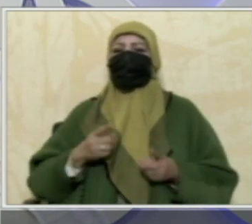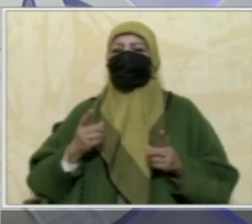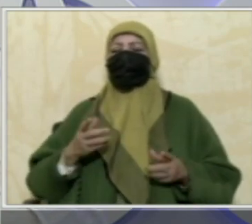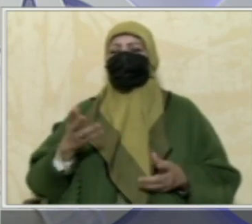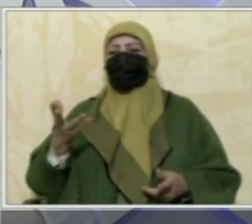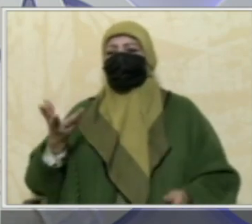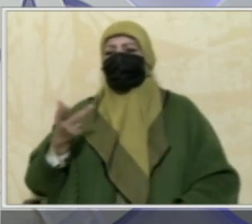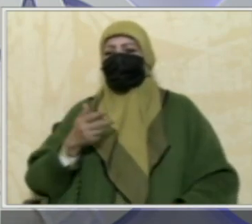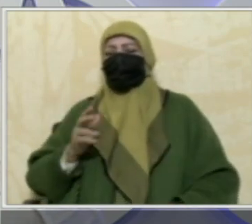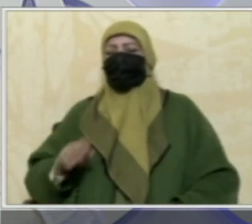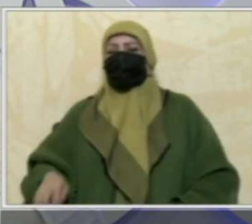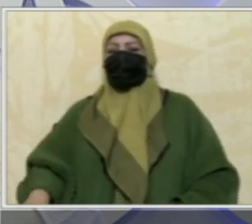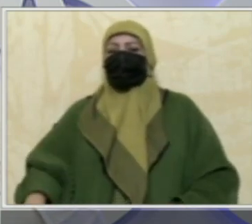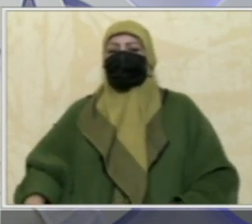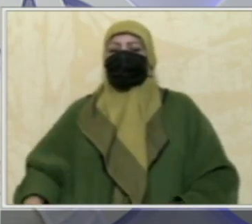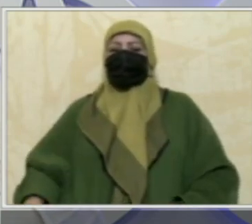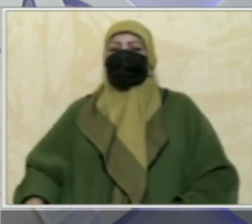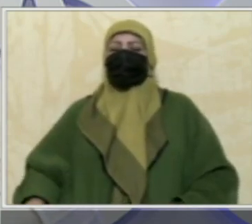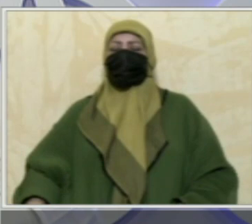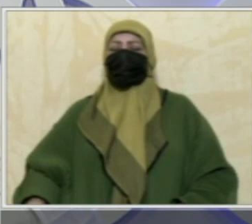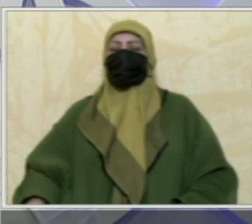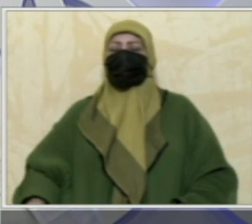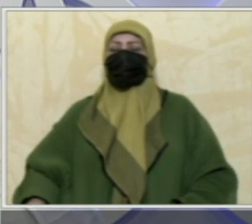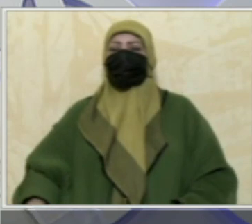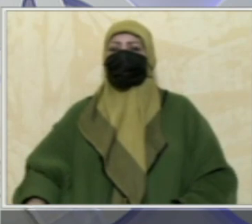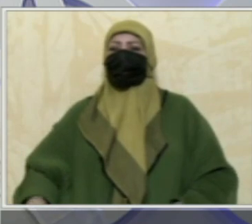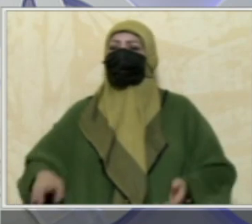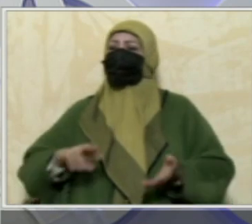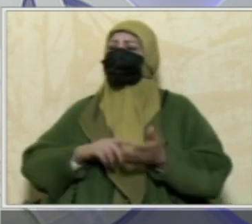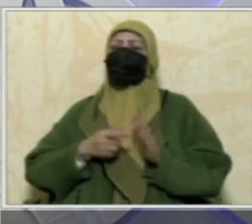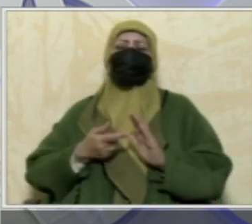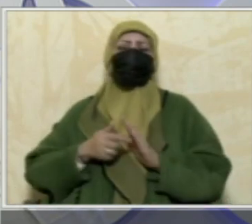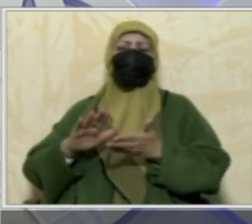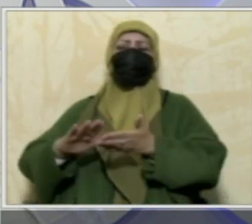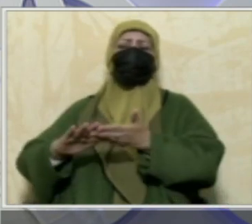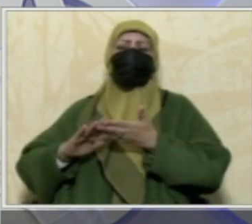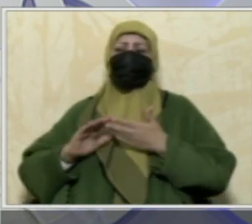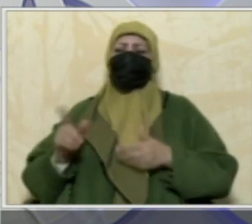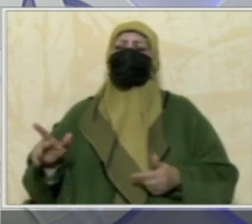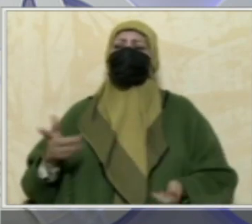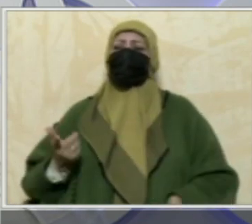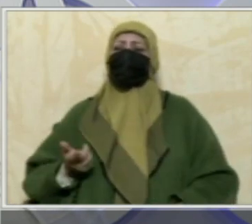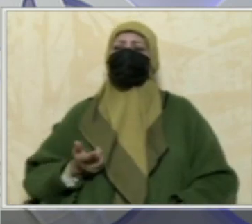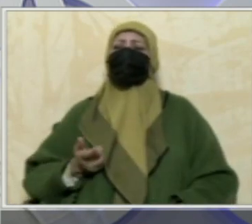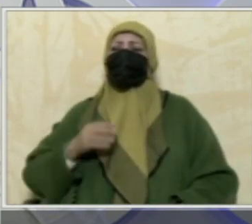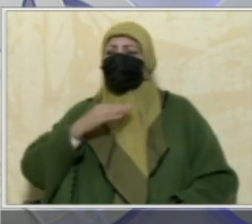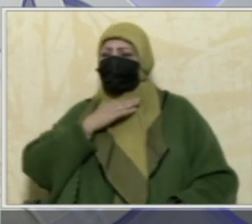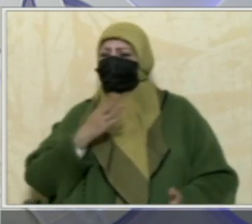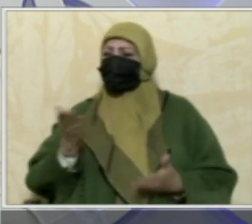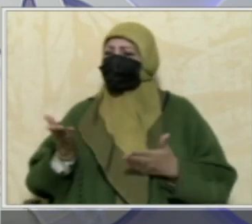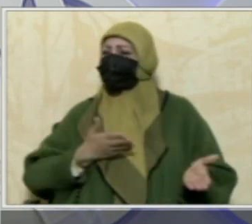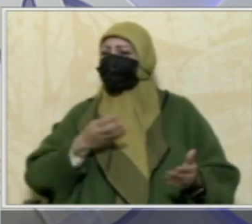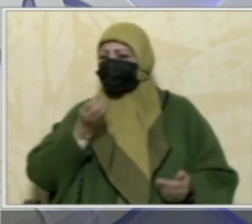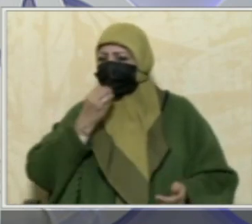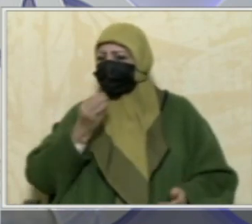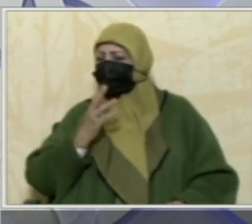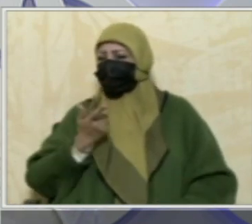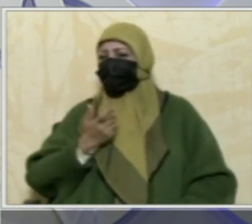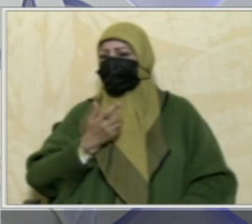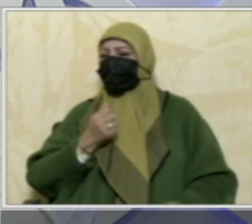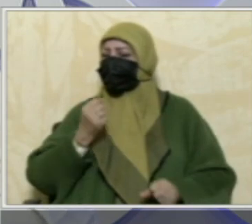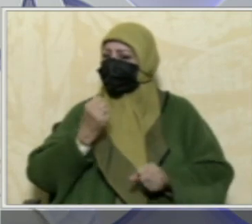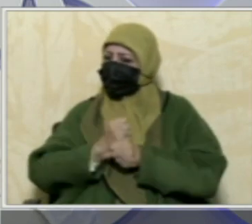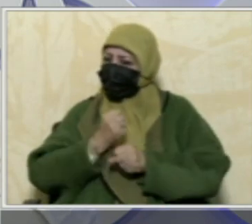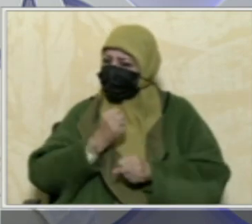ما نوع المعروف الذي قام به احيانا كيف المعروف شخص مثلا يعين لك يعينك في الدوله ياتي لك